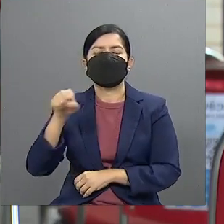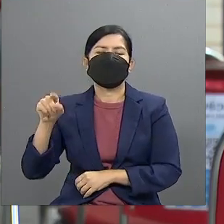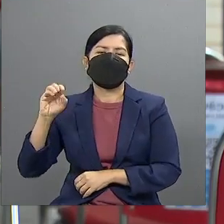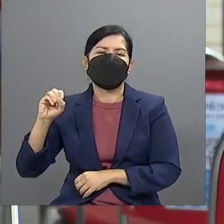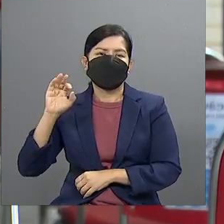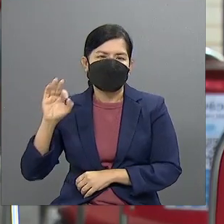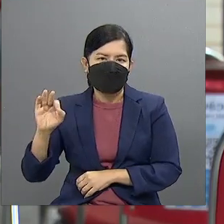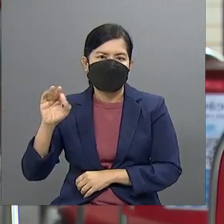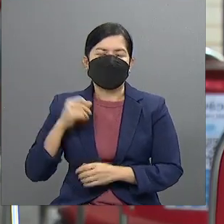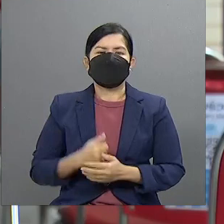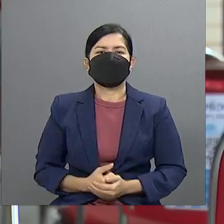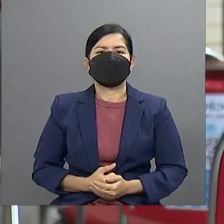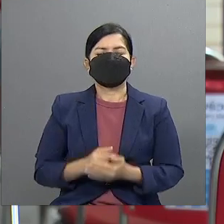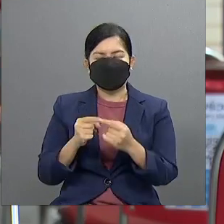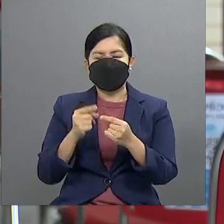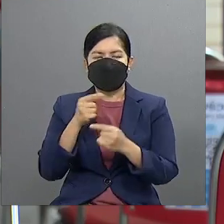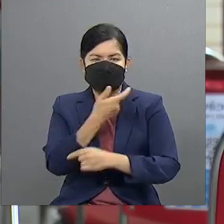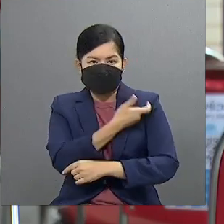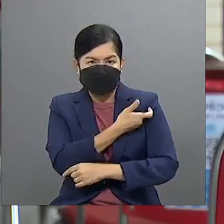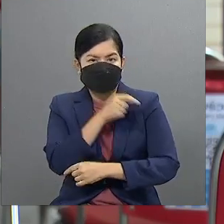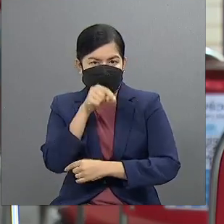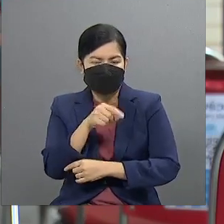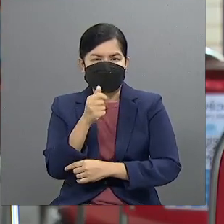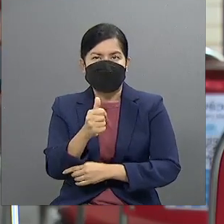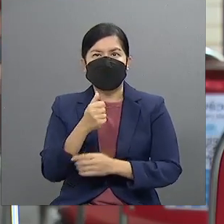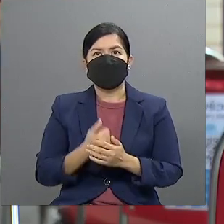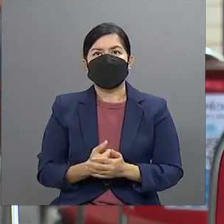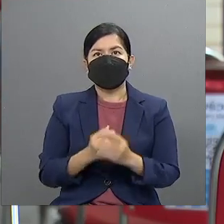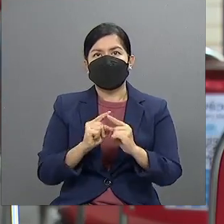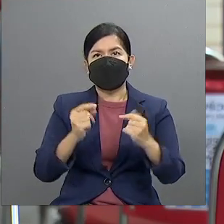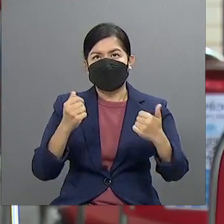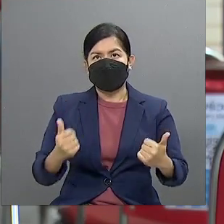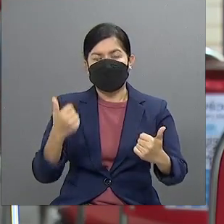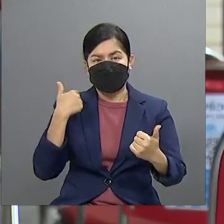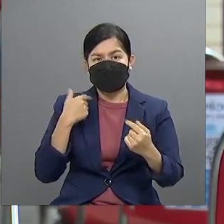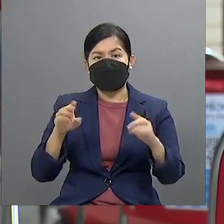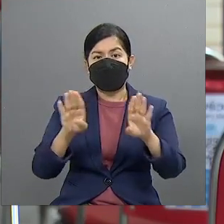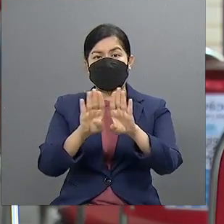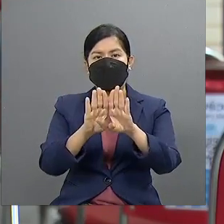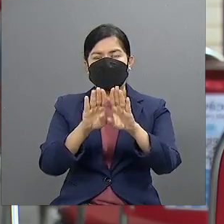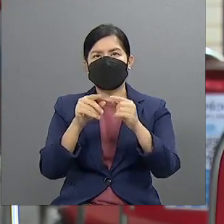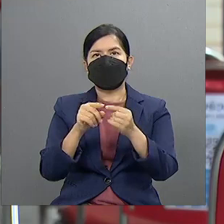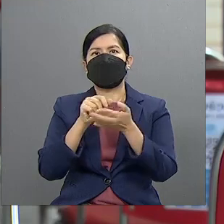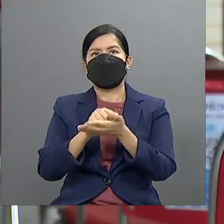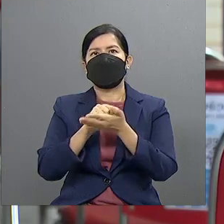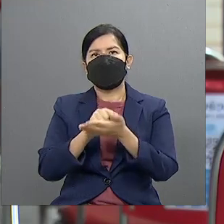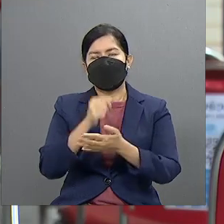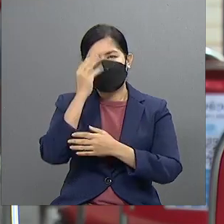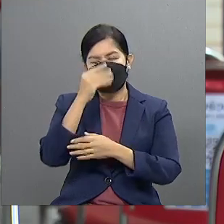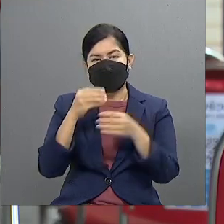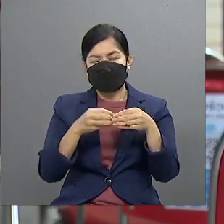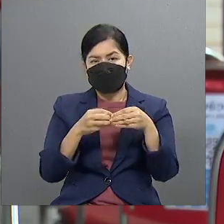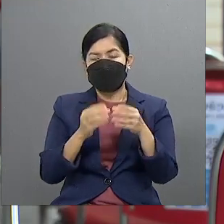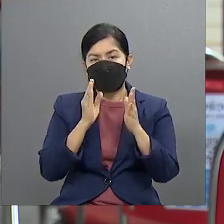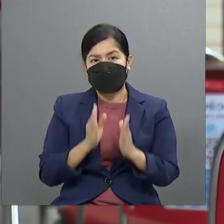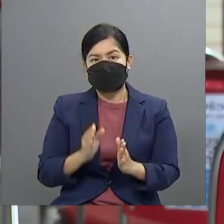านั้นค่ะที่จะสามารถมาฉีดวัคซีนได้ส่วนในเวลานี้นะคะเราปิดเพื่อที่จะให้บริการแล้วนะคะผู้ที่จะรับวัคซีนต้องเดินทางมาในวัน